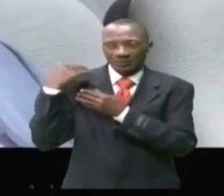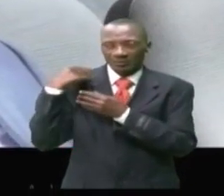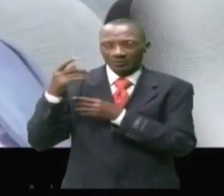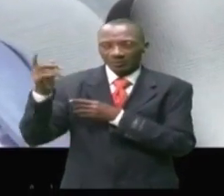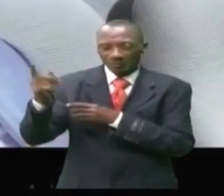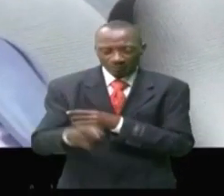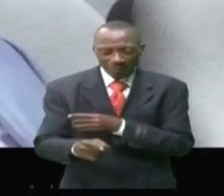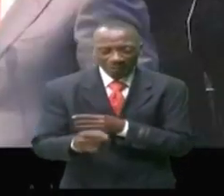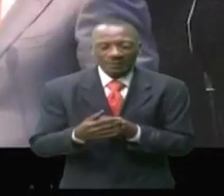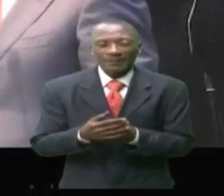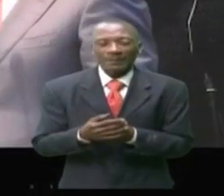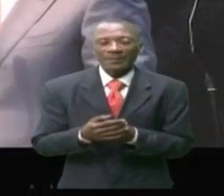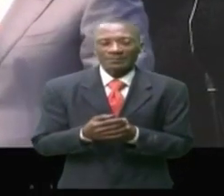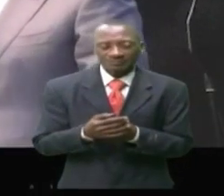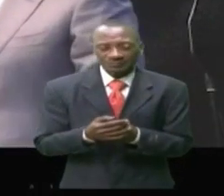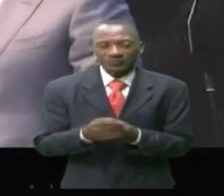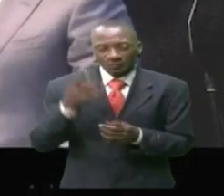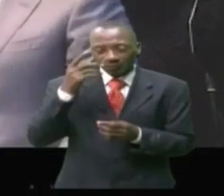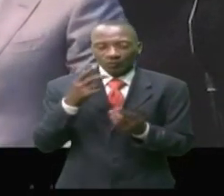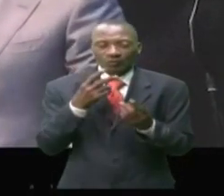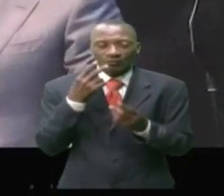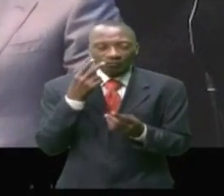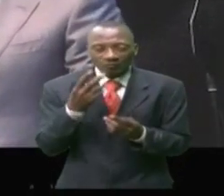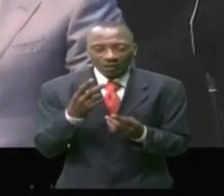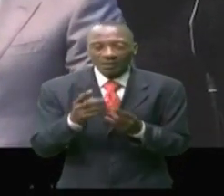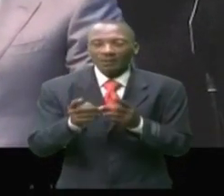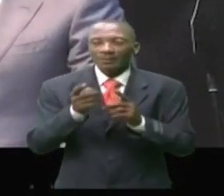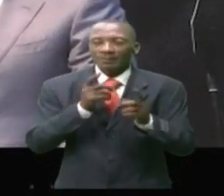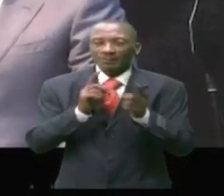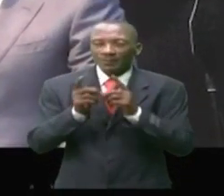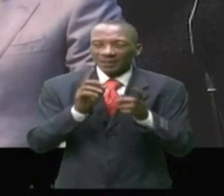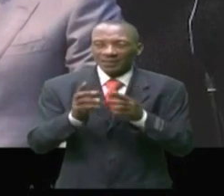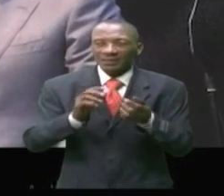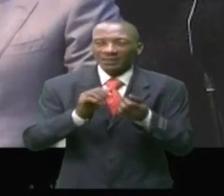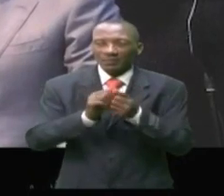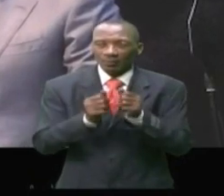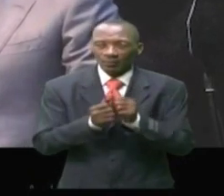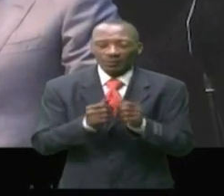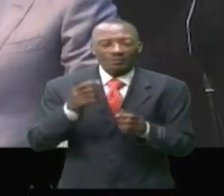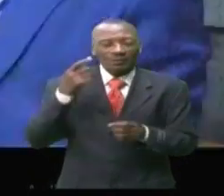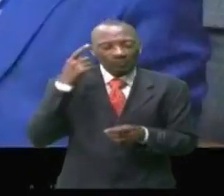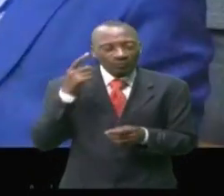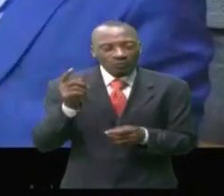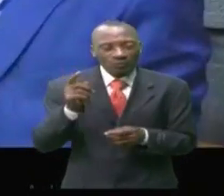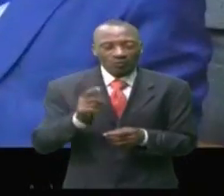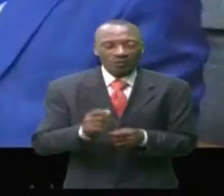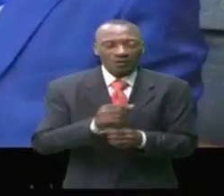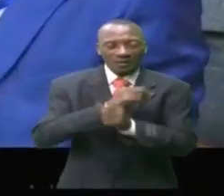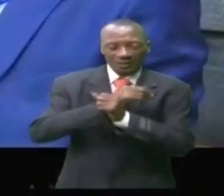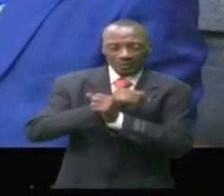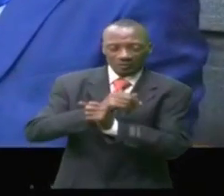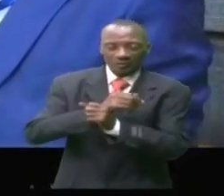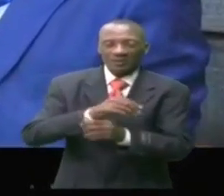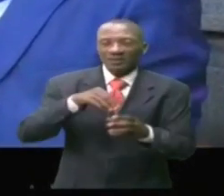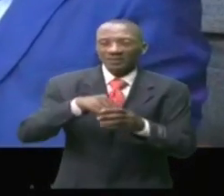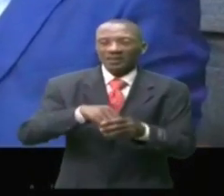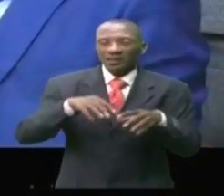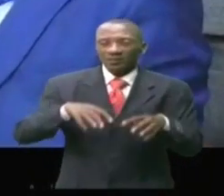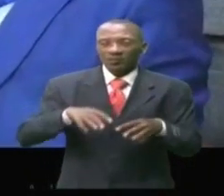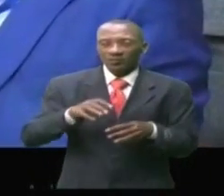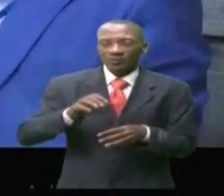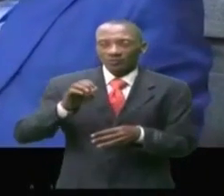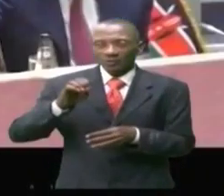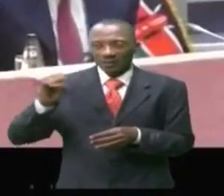doit déterminer la suite des opérations telles qu'exigées par les États membres, une disposition transitoire pour la poursuite des